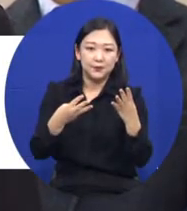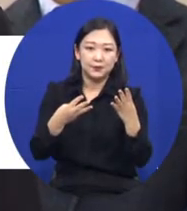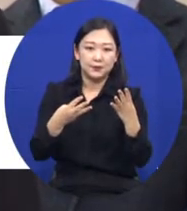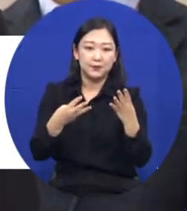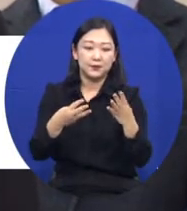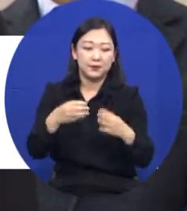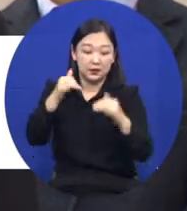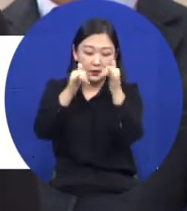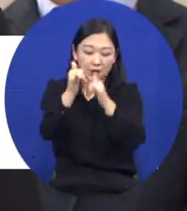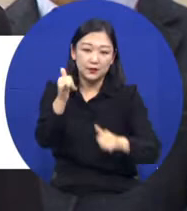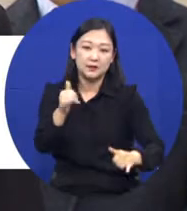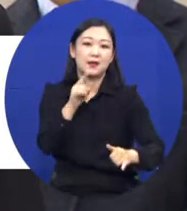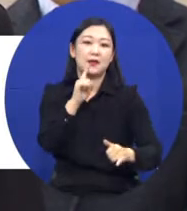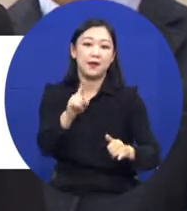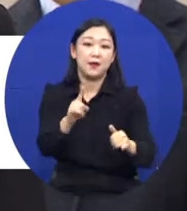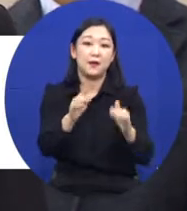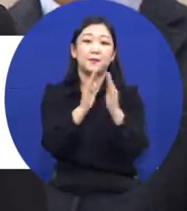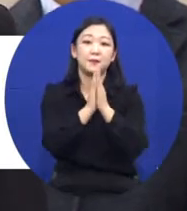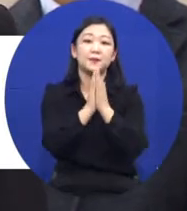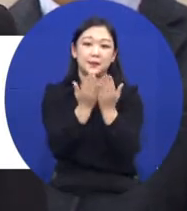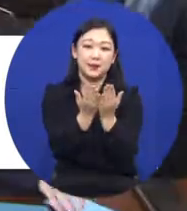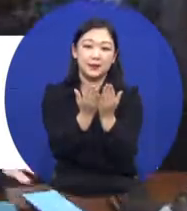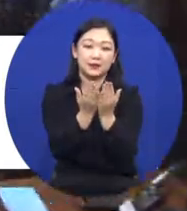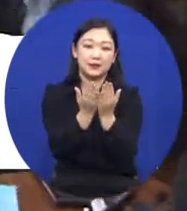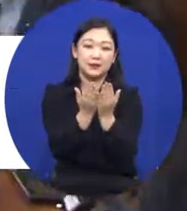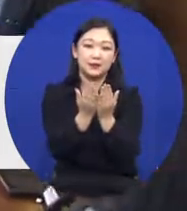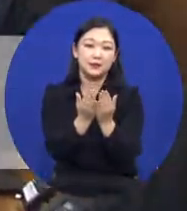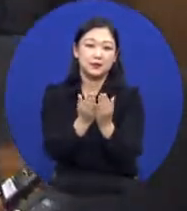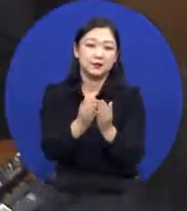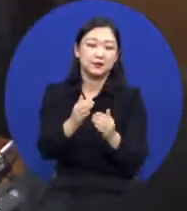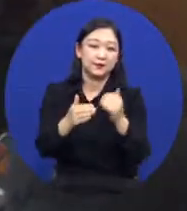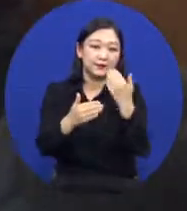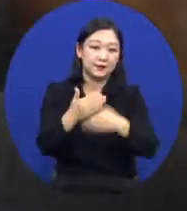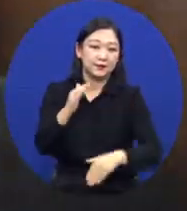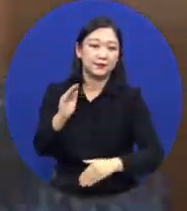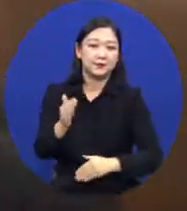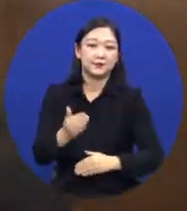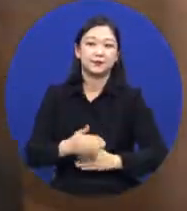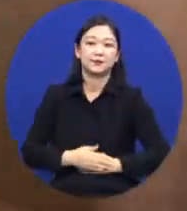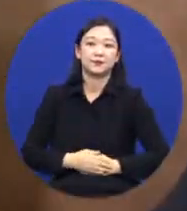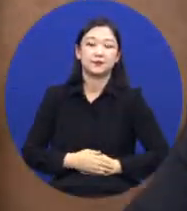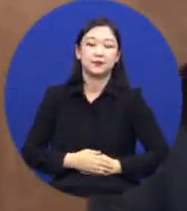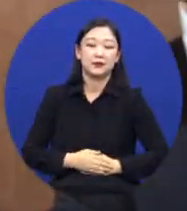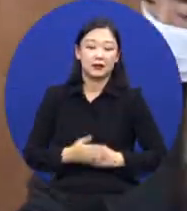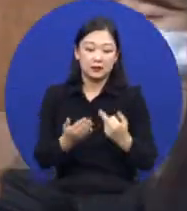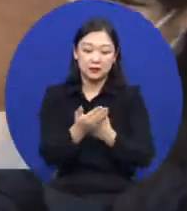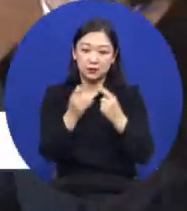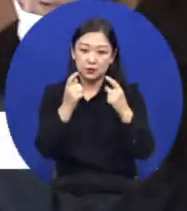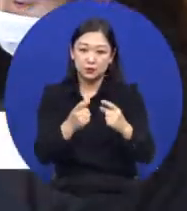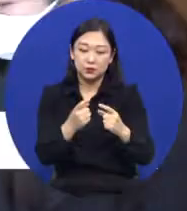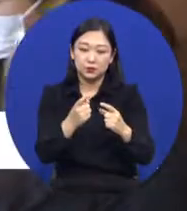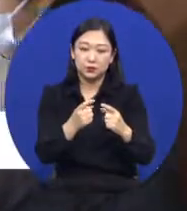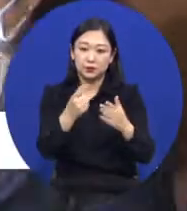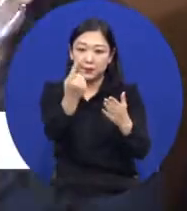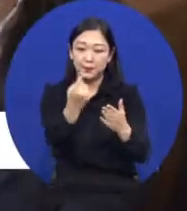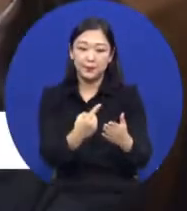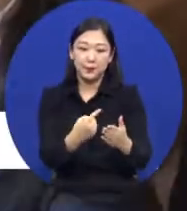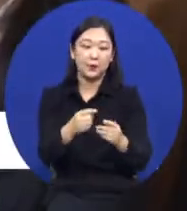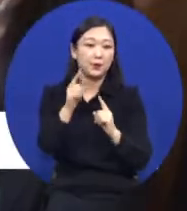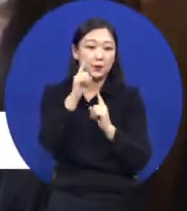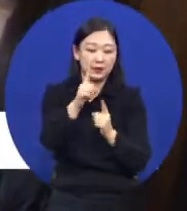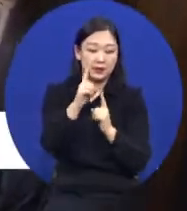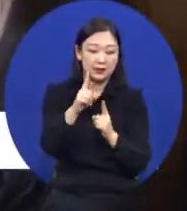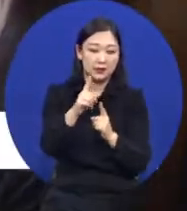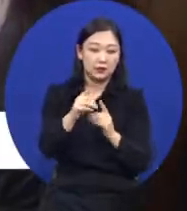어 역서 울 1페이즈 로 잠행 중 어제 제주의 모습을 드러낸 이준석 국민의 임 대표는